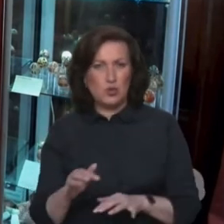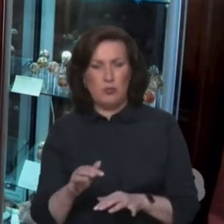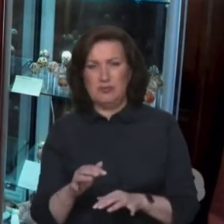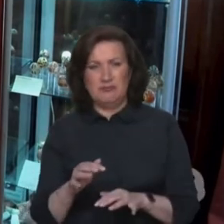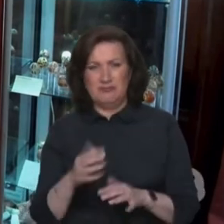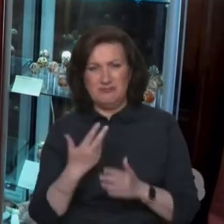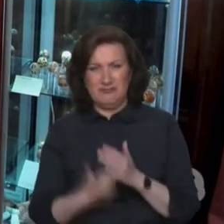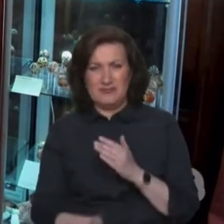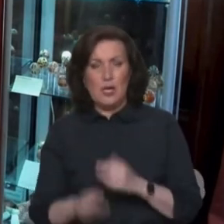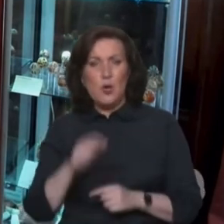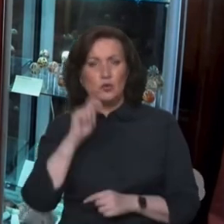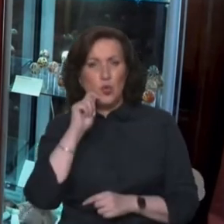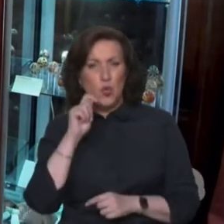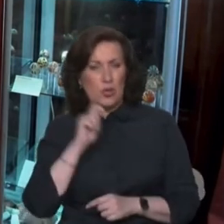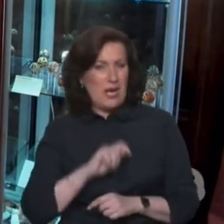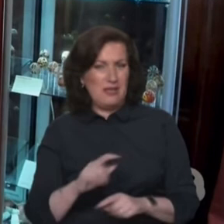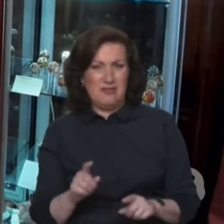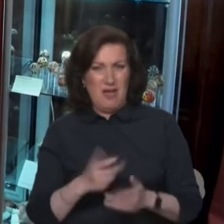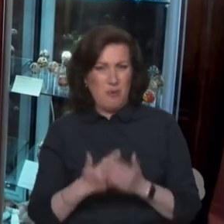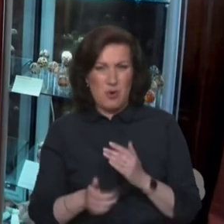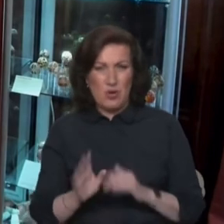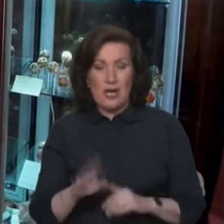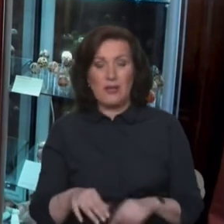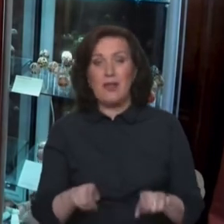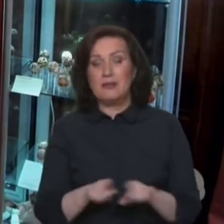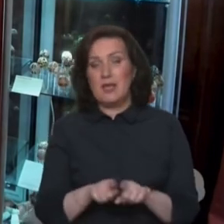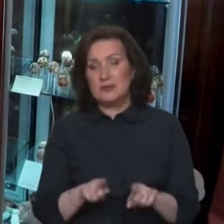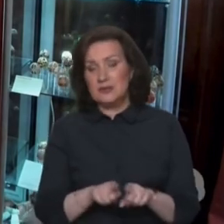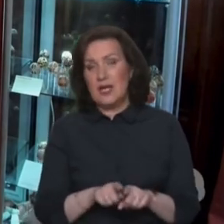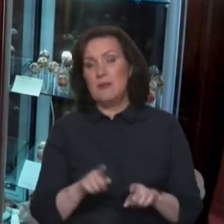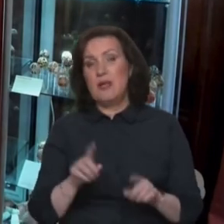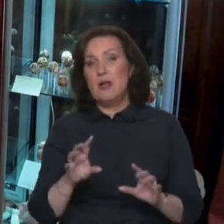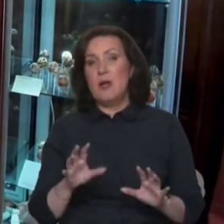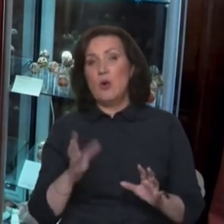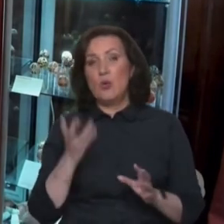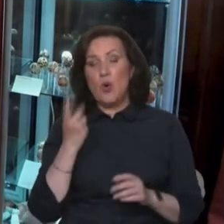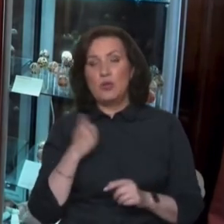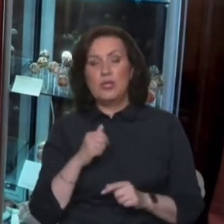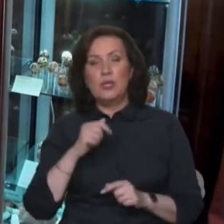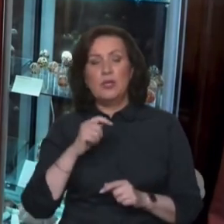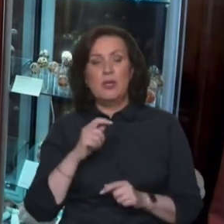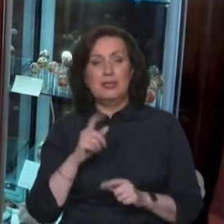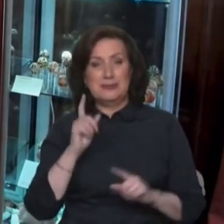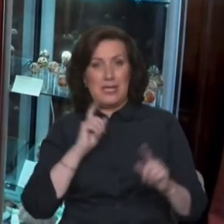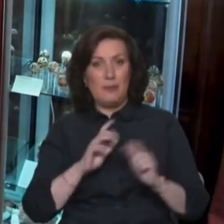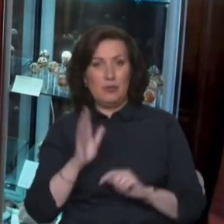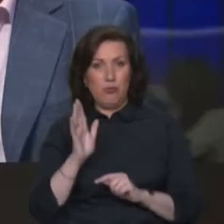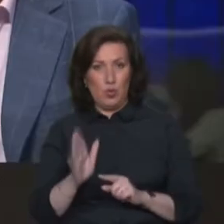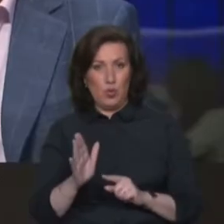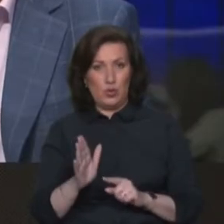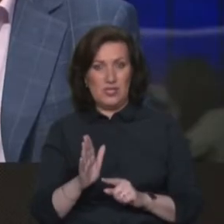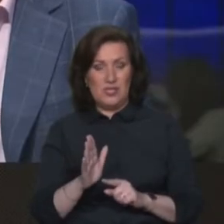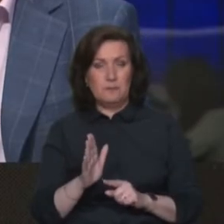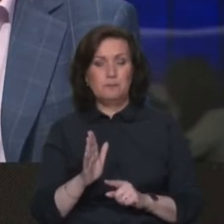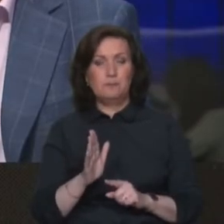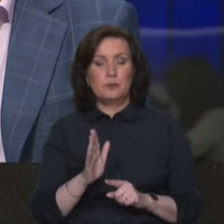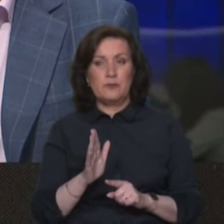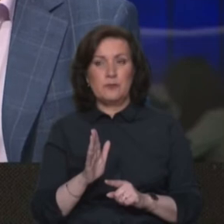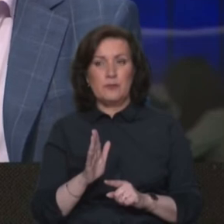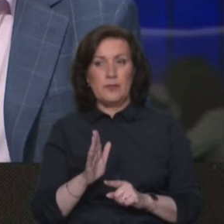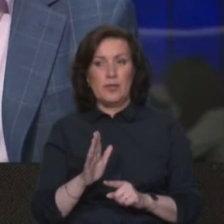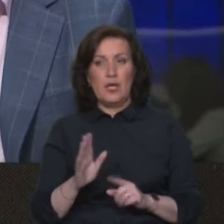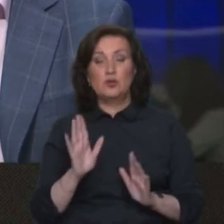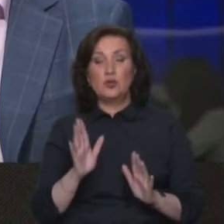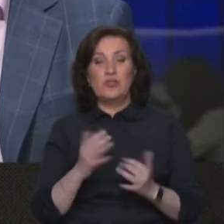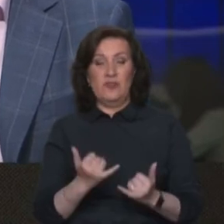працює, що Україна програє. Так само в тім моменті, коли цей саміт відбудеться в Саудовій Аравії,